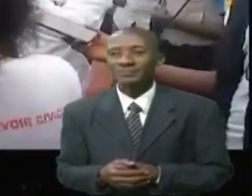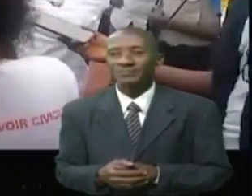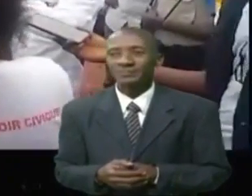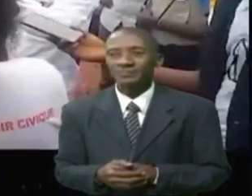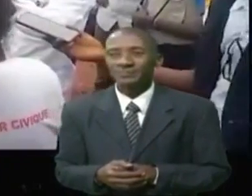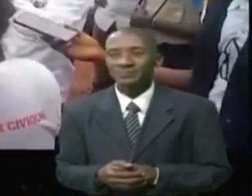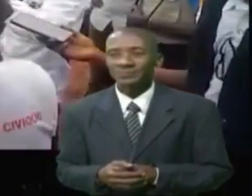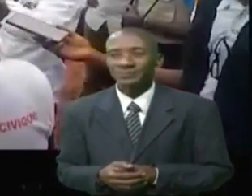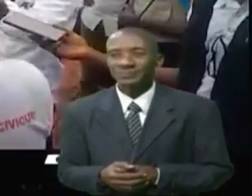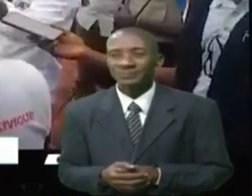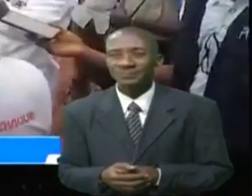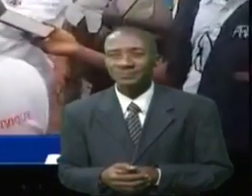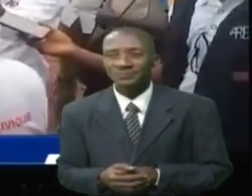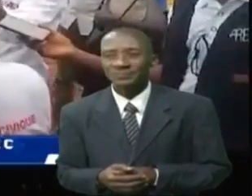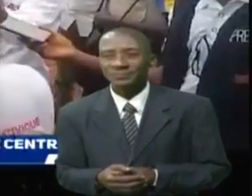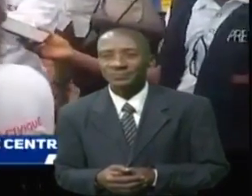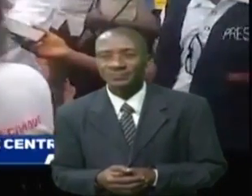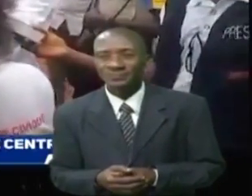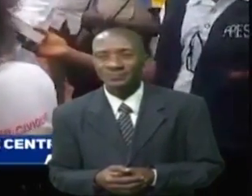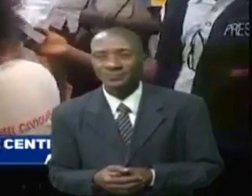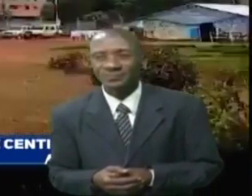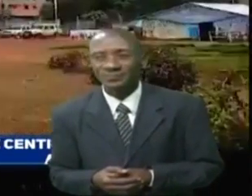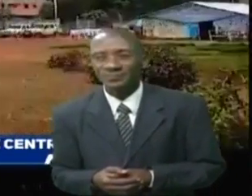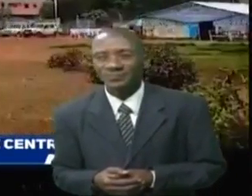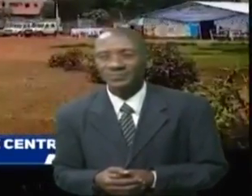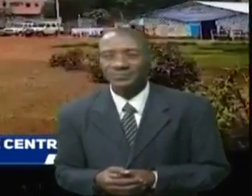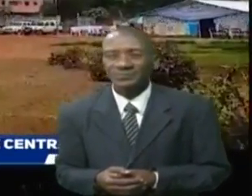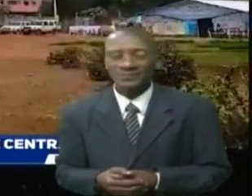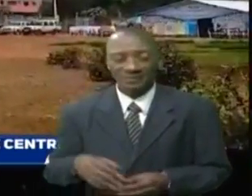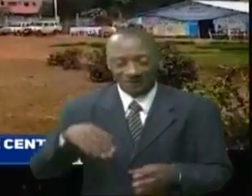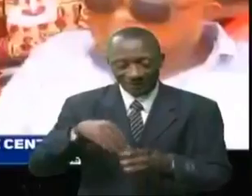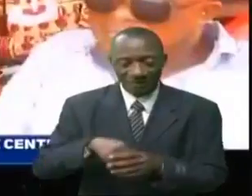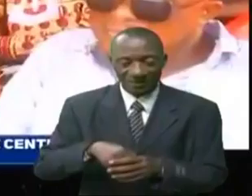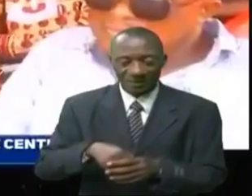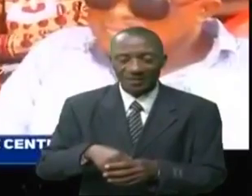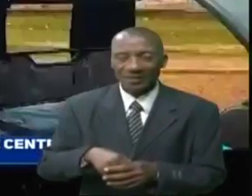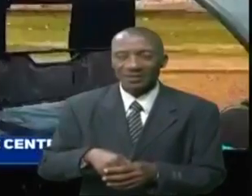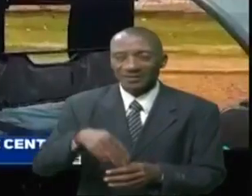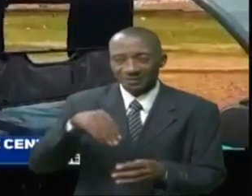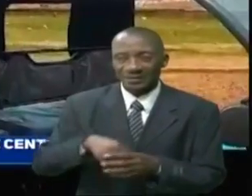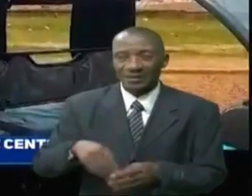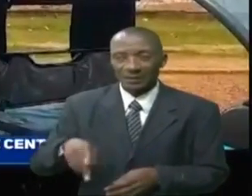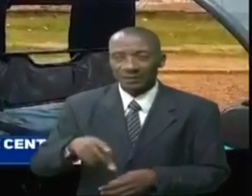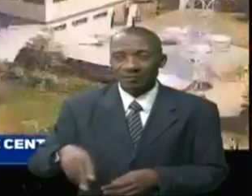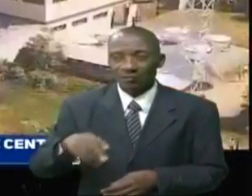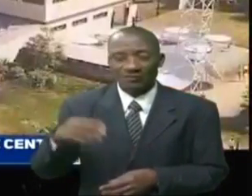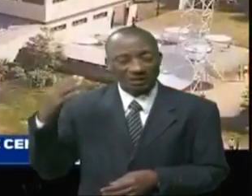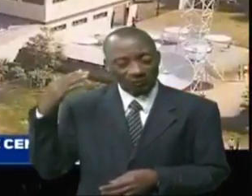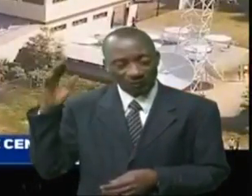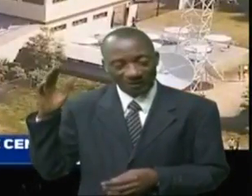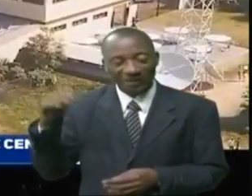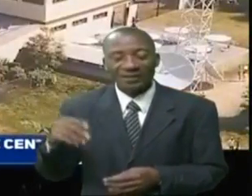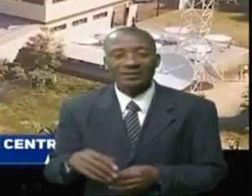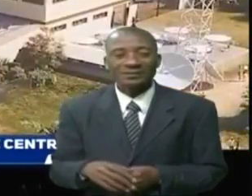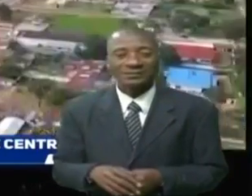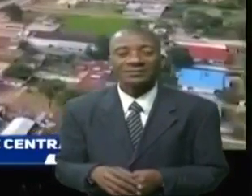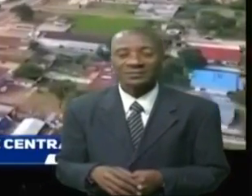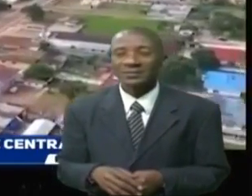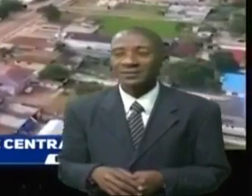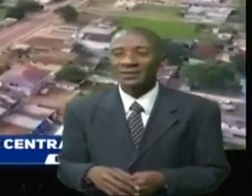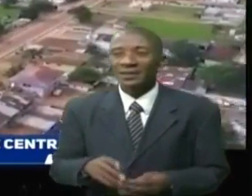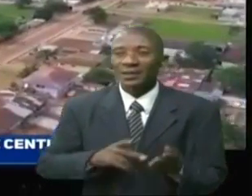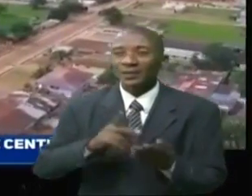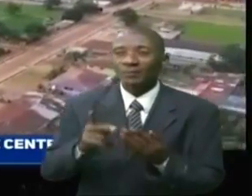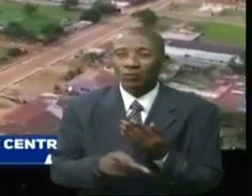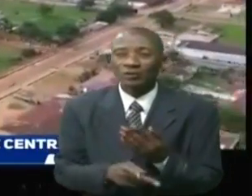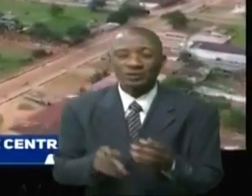de vulgarisation et d'échange populaire au parc d'attractions Joseph Kabila, que ce projet très ambitieux qui doit faire de la ville de